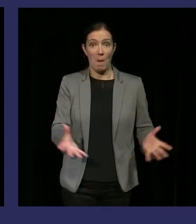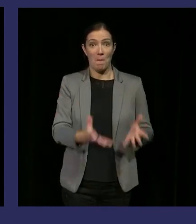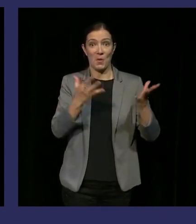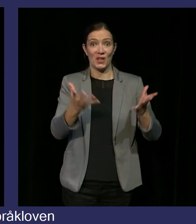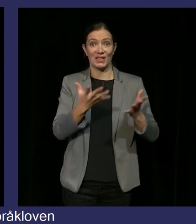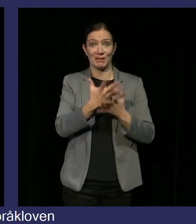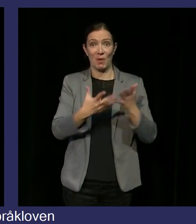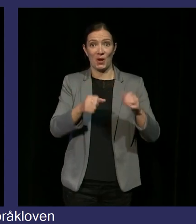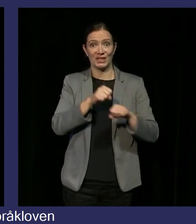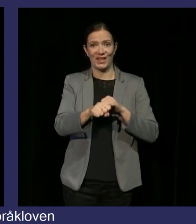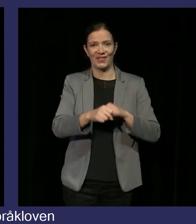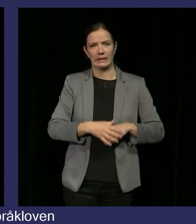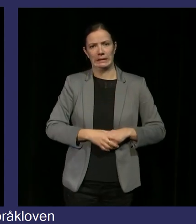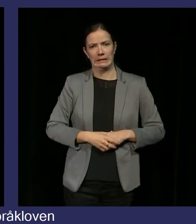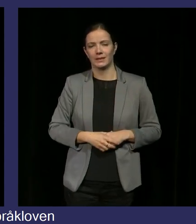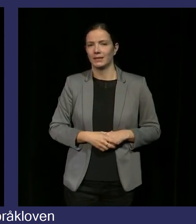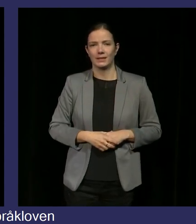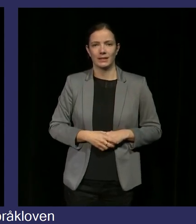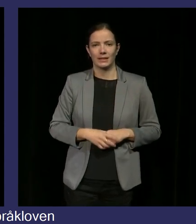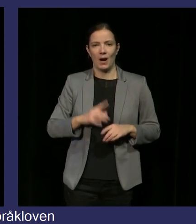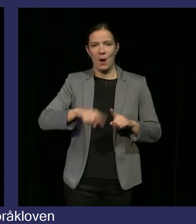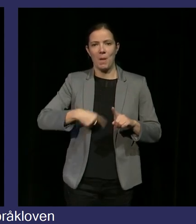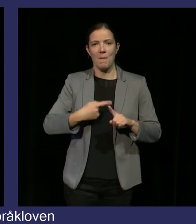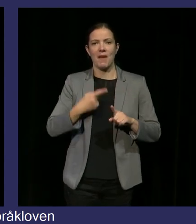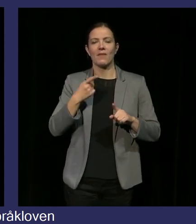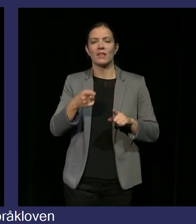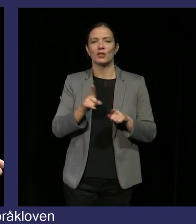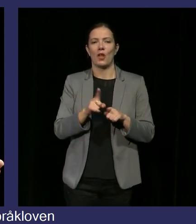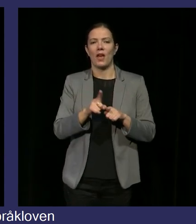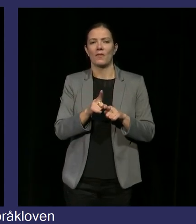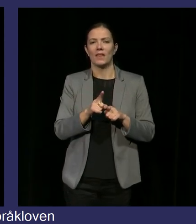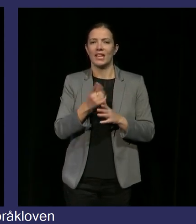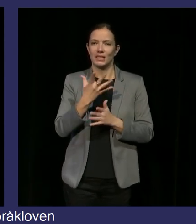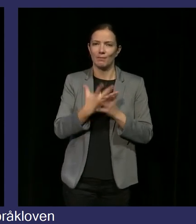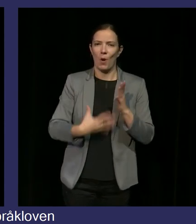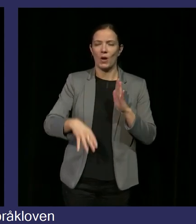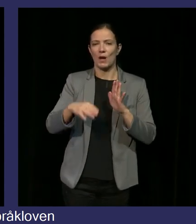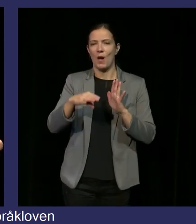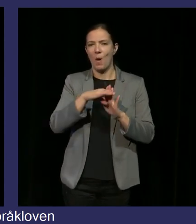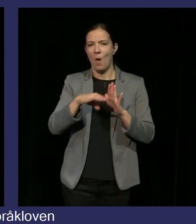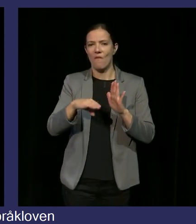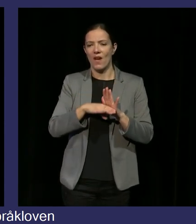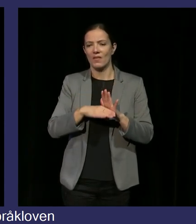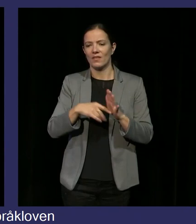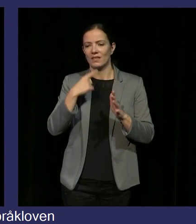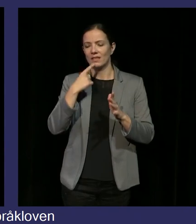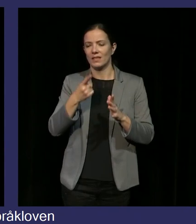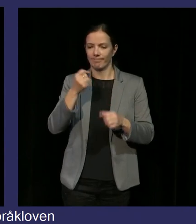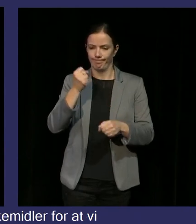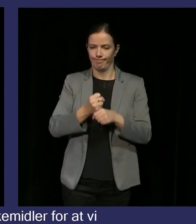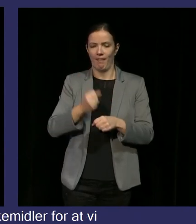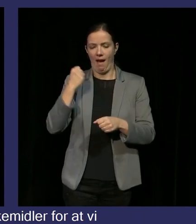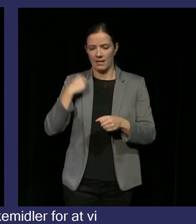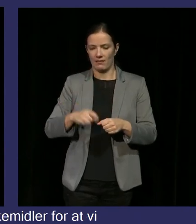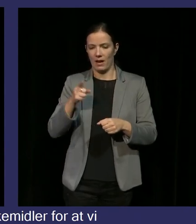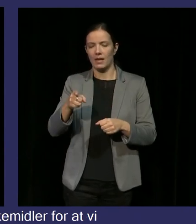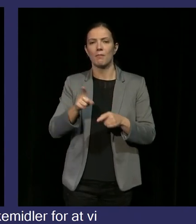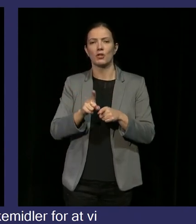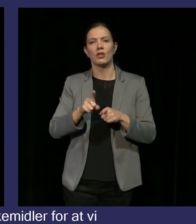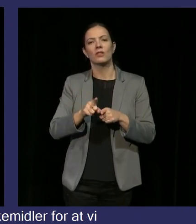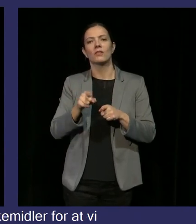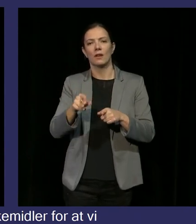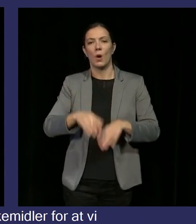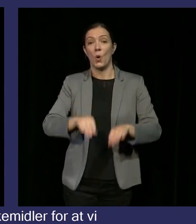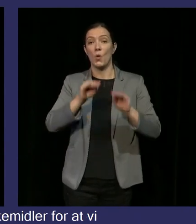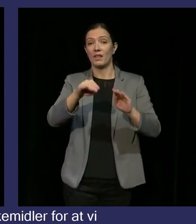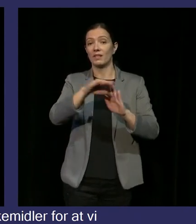Da. Og igjen da, så er det sånn at der språklovet konstaterer et ansvar, så er det da i utdanningslovet at